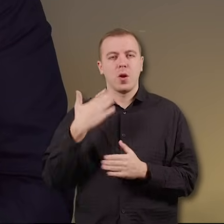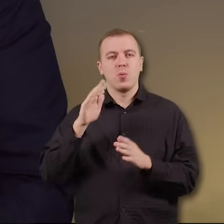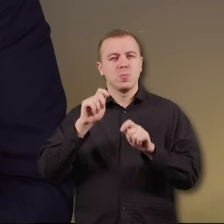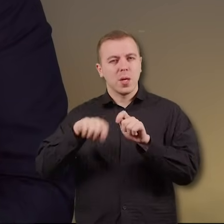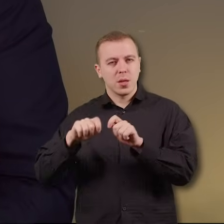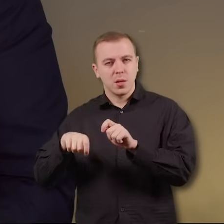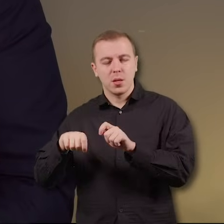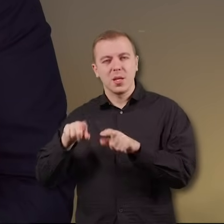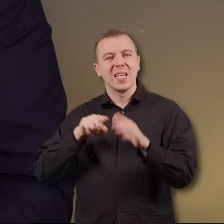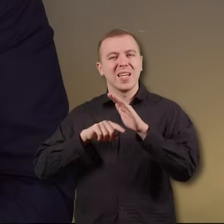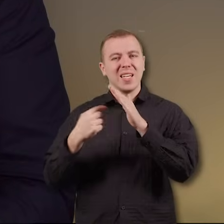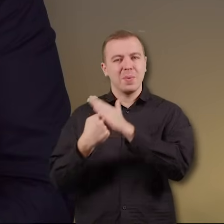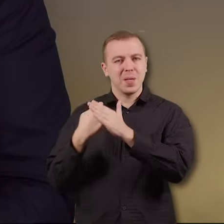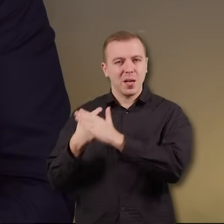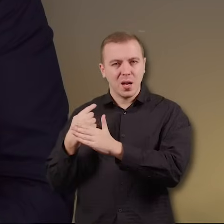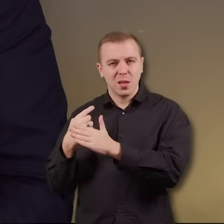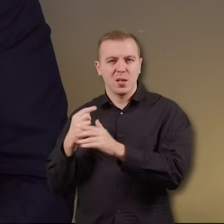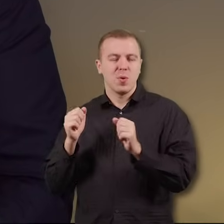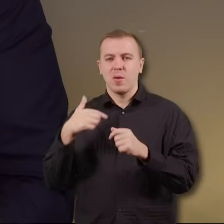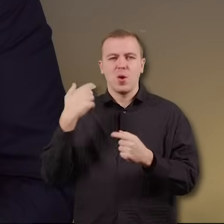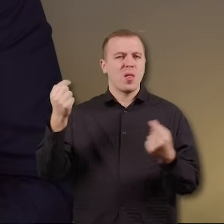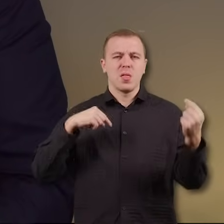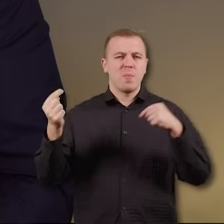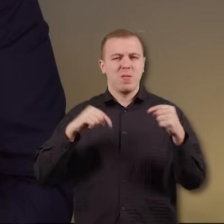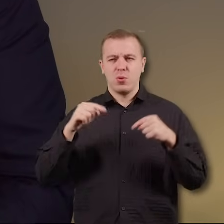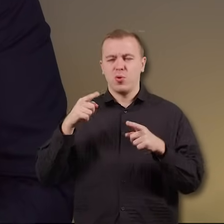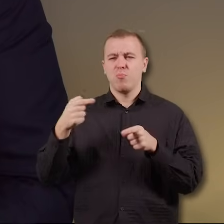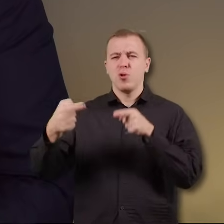patikrinti imigrantai, kad neprivažiuotų pas mus čia